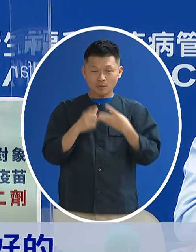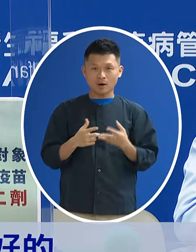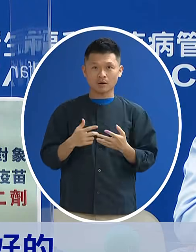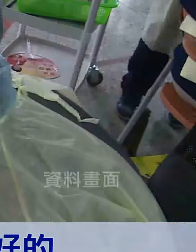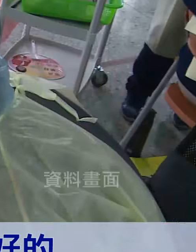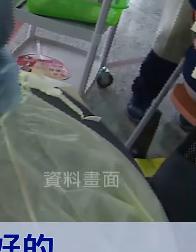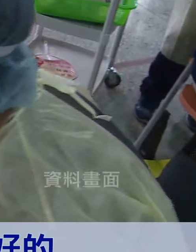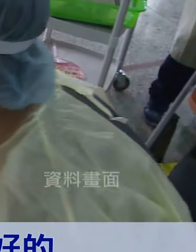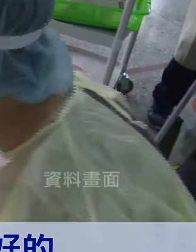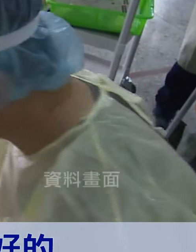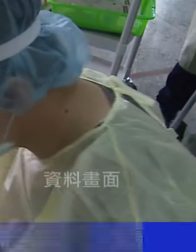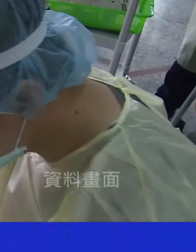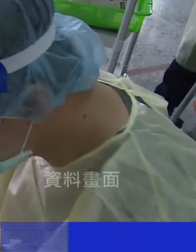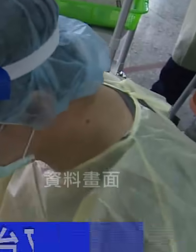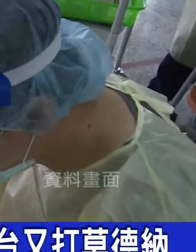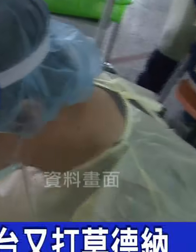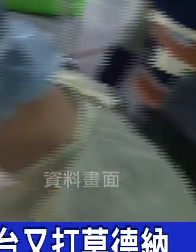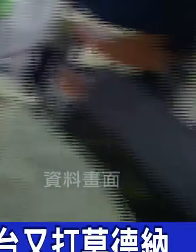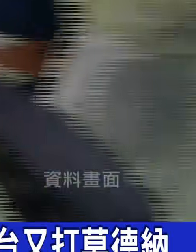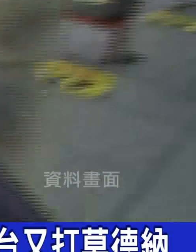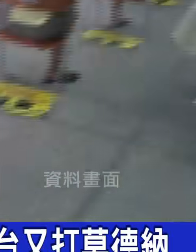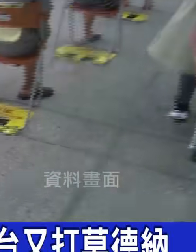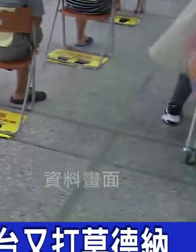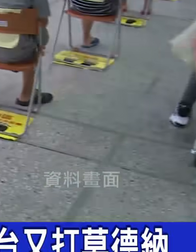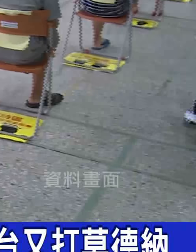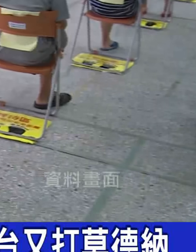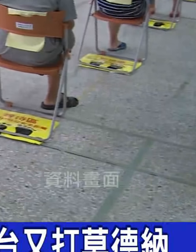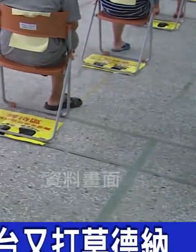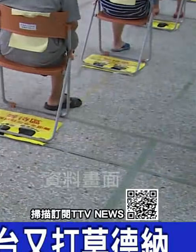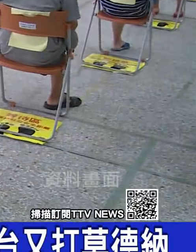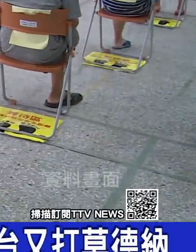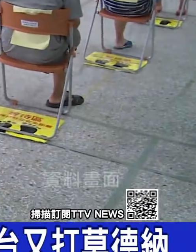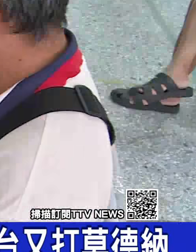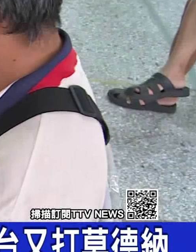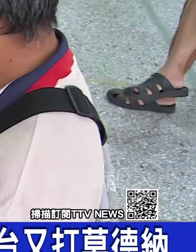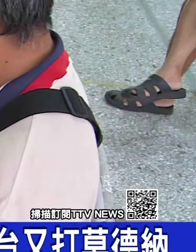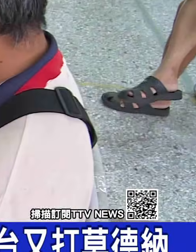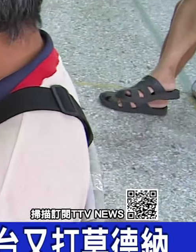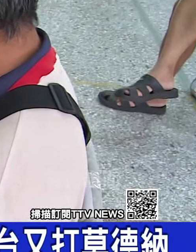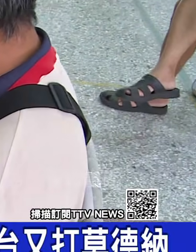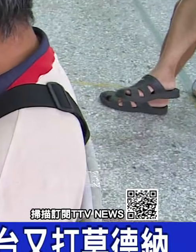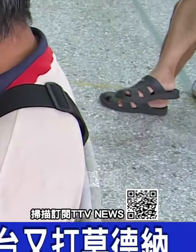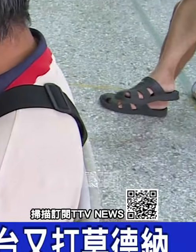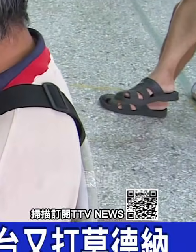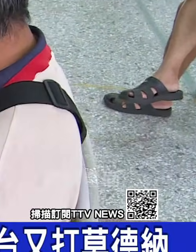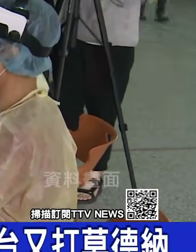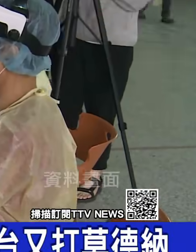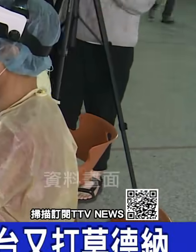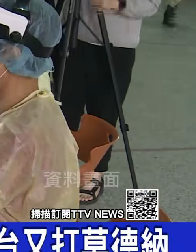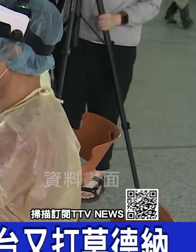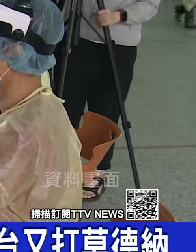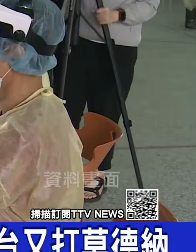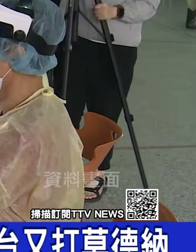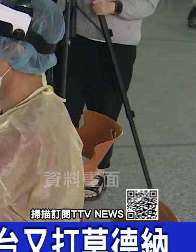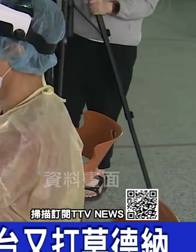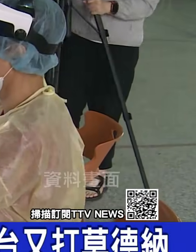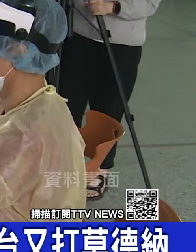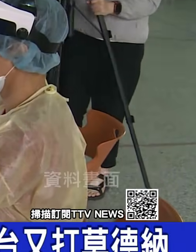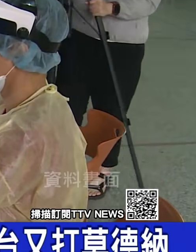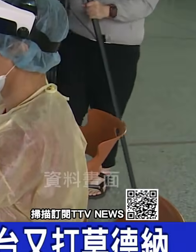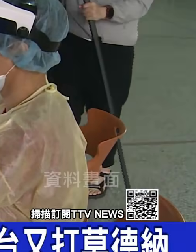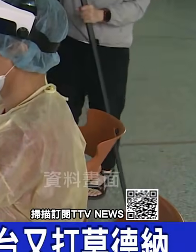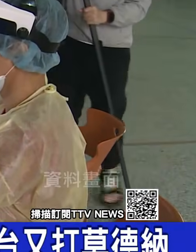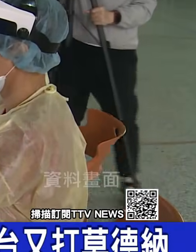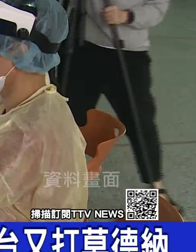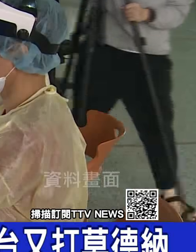会是好的。 这名男子4月21号在国内以自费方式接种 AZ 疫苗后，间隔约七周，6月11号出国再